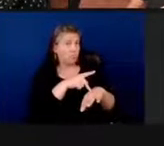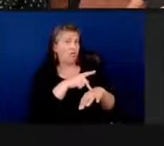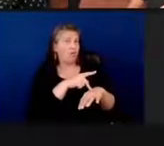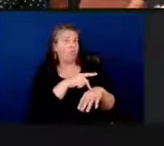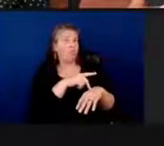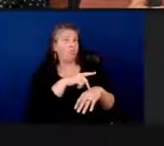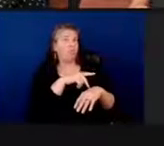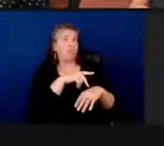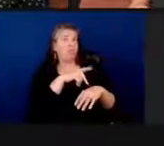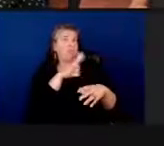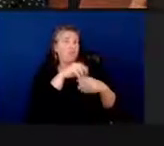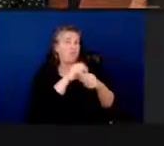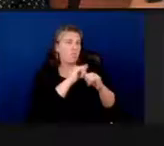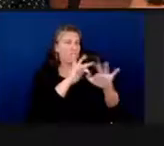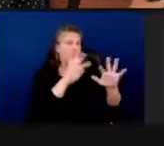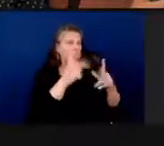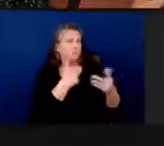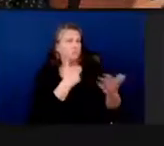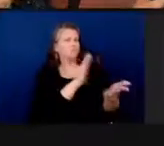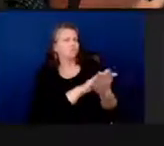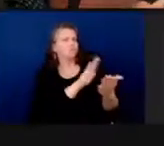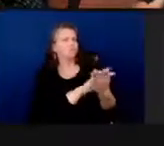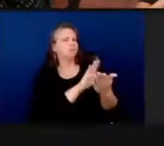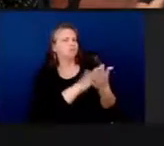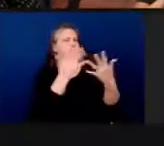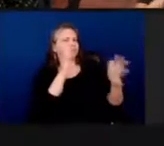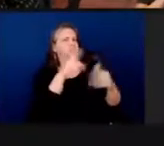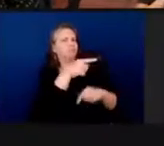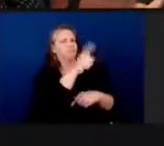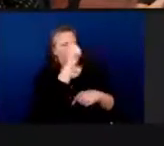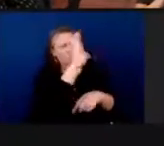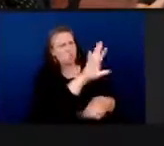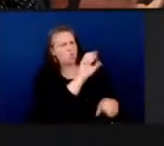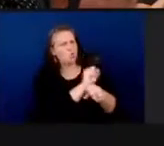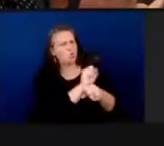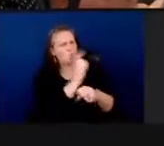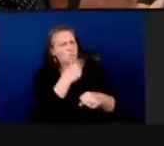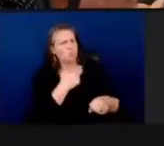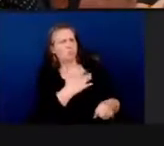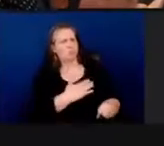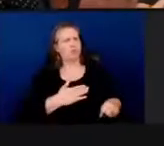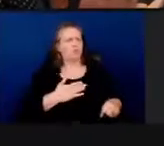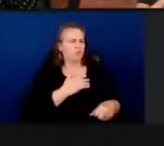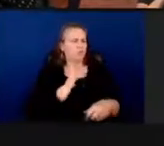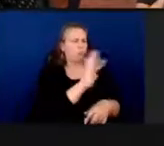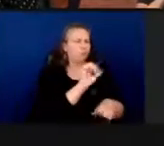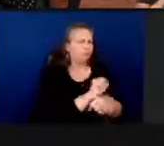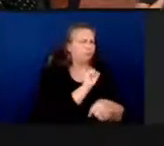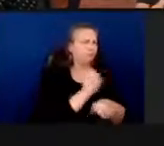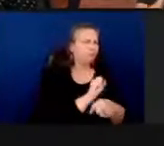تفضلوا المدراء من المدارس الثمانية. شكرا، شكرا، صفقة حارة لكم.